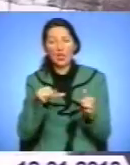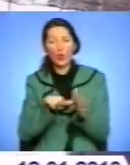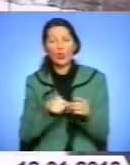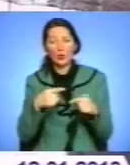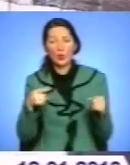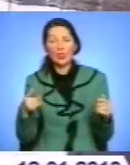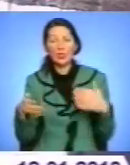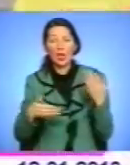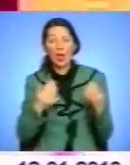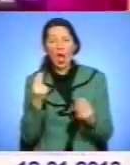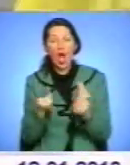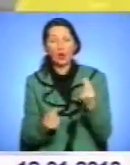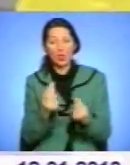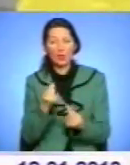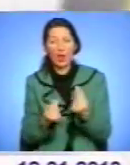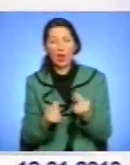різних розвагах.